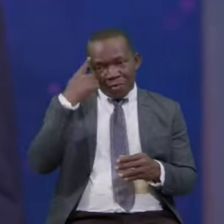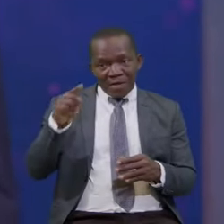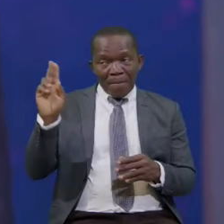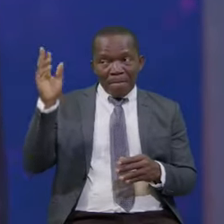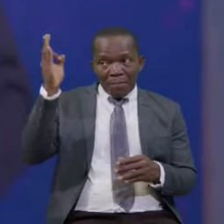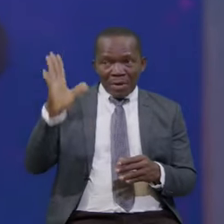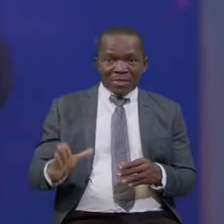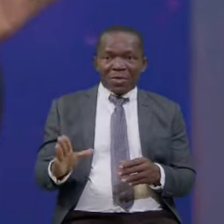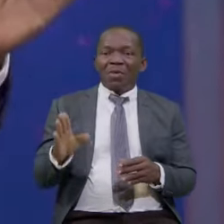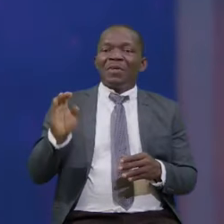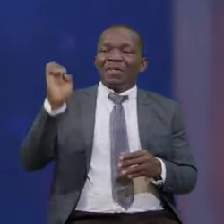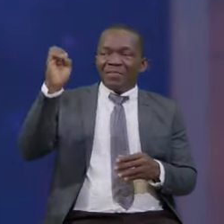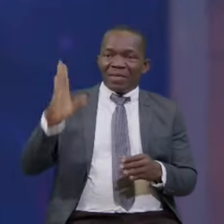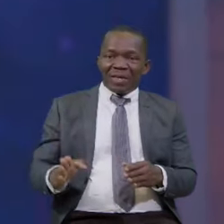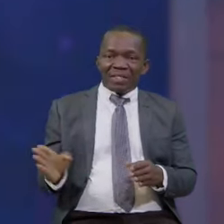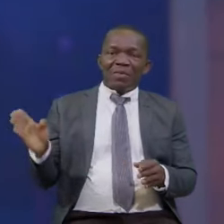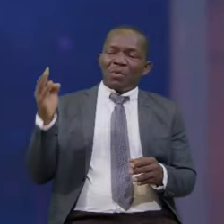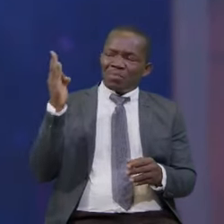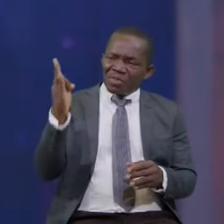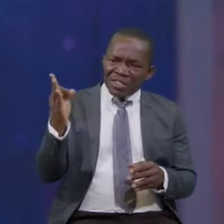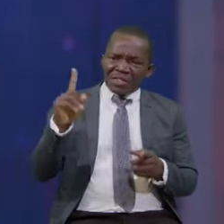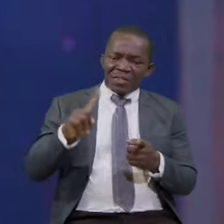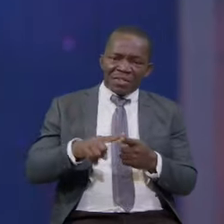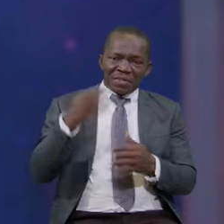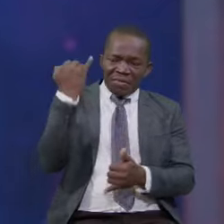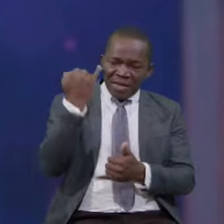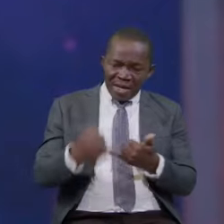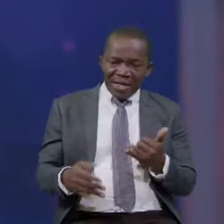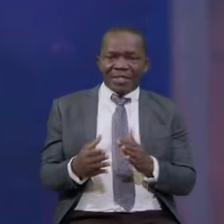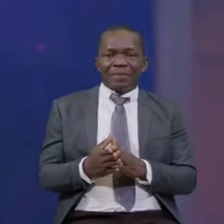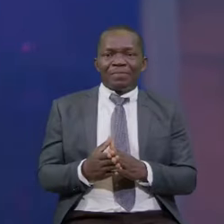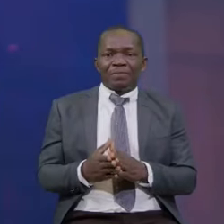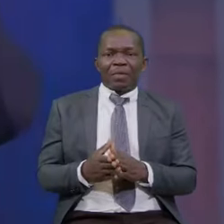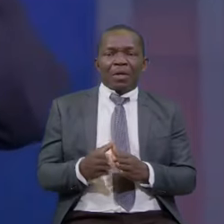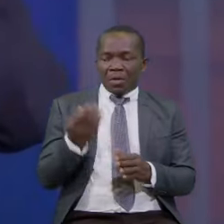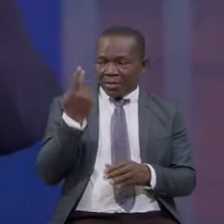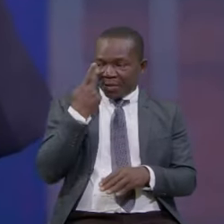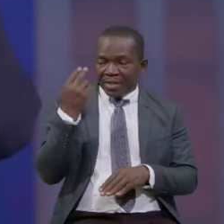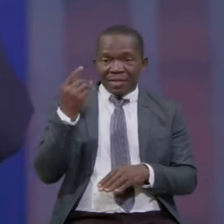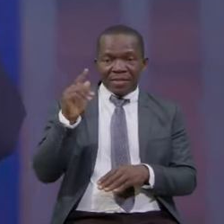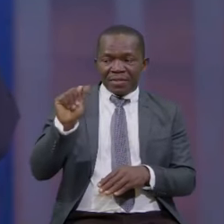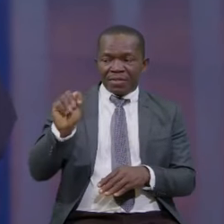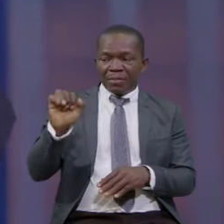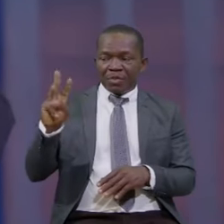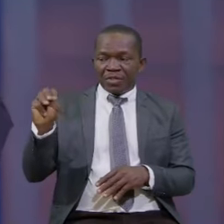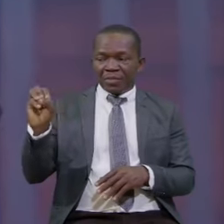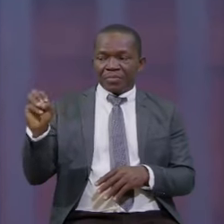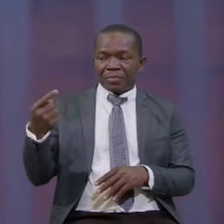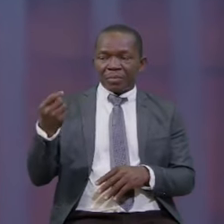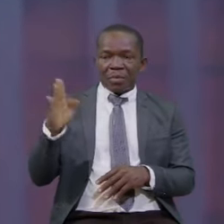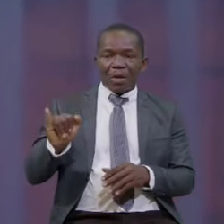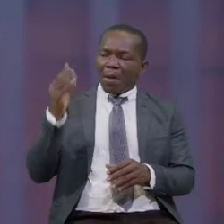là-bas jusqu'à la fin regardez Paul là-bas jusqu'à la fin regardez Timothé là-bas jusqu'à la fin et je te regarde